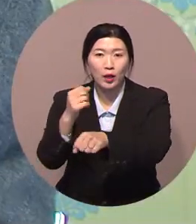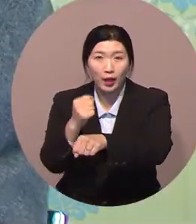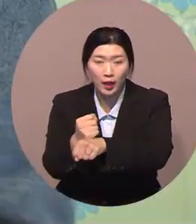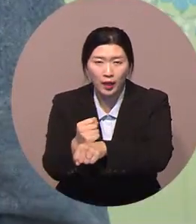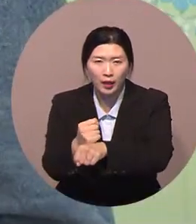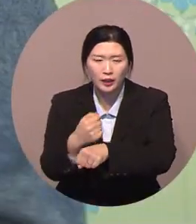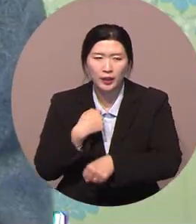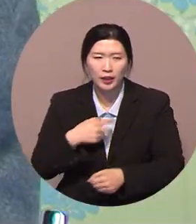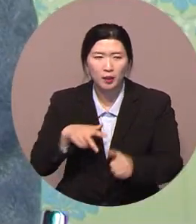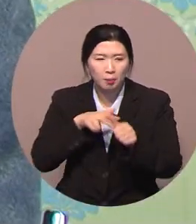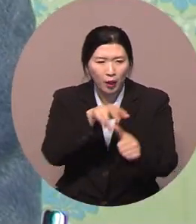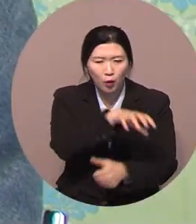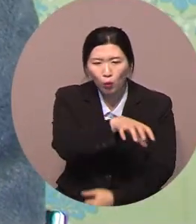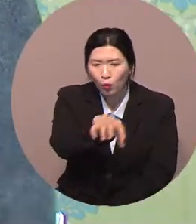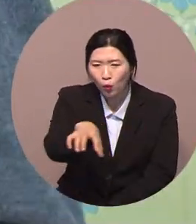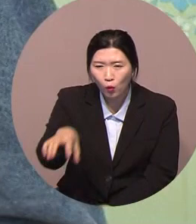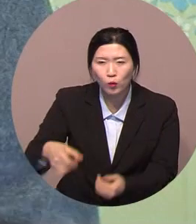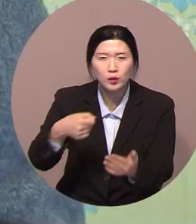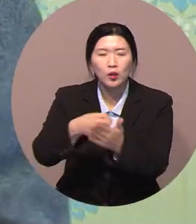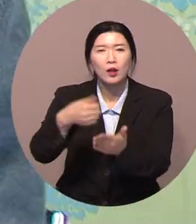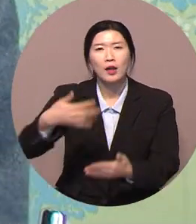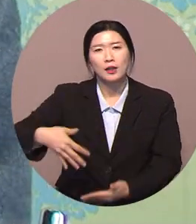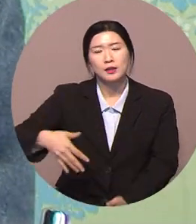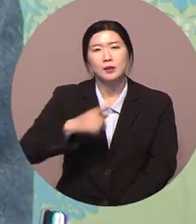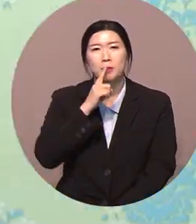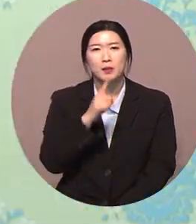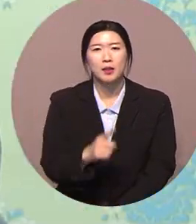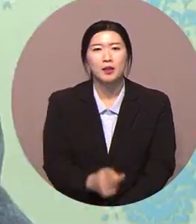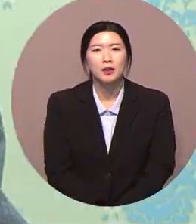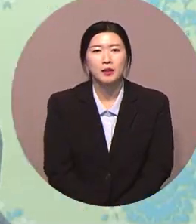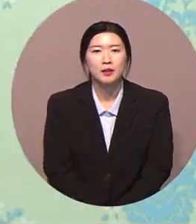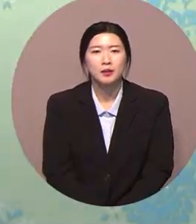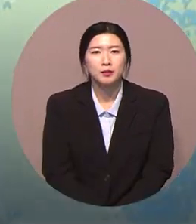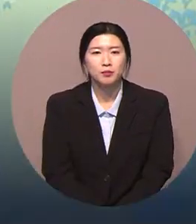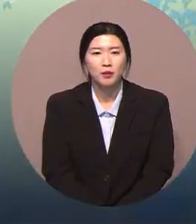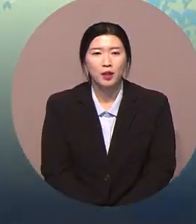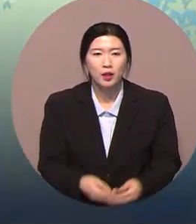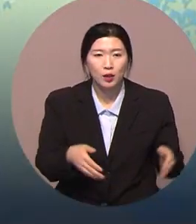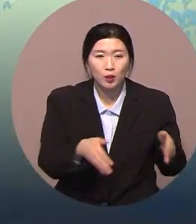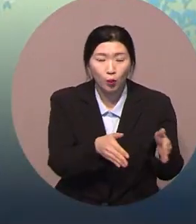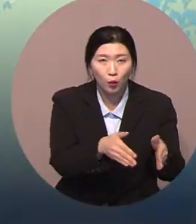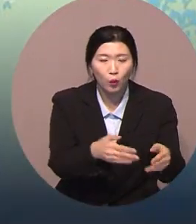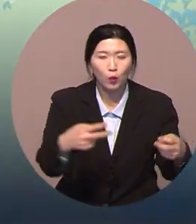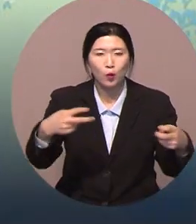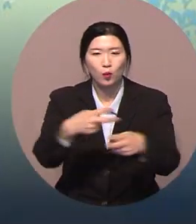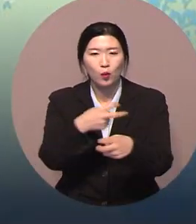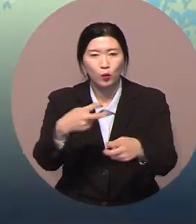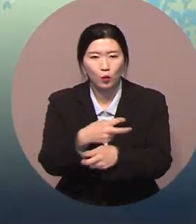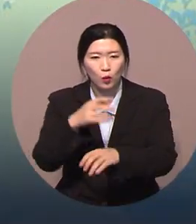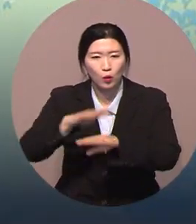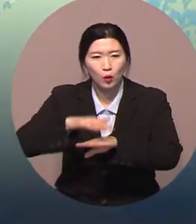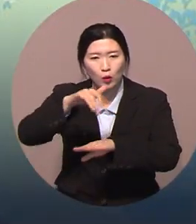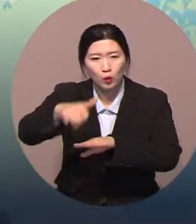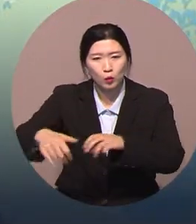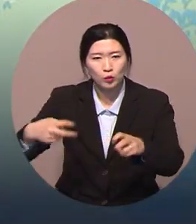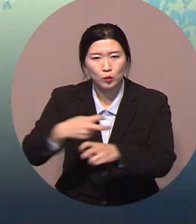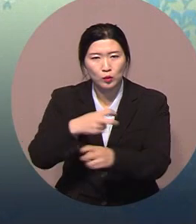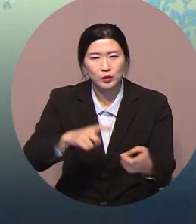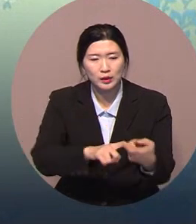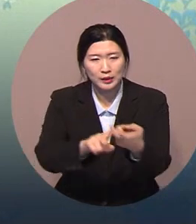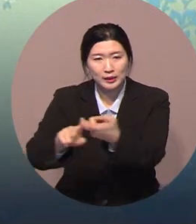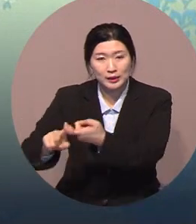대해서는 모든 가능성을 열어두고 있다고 밝혔습니다 도로 교통 인프라 그 도시 또 농어촌 도로 뭐 이런